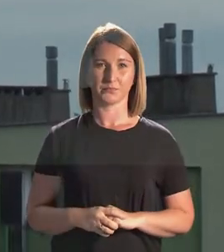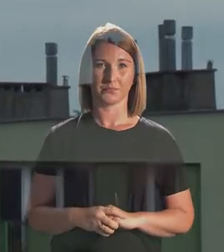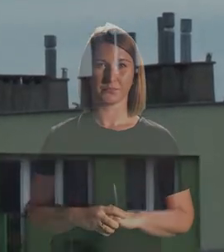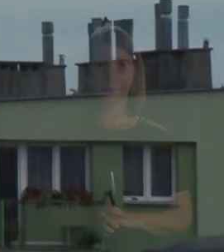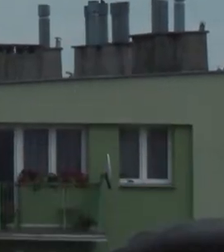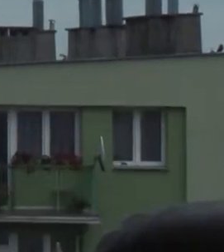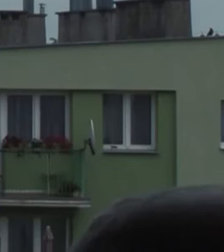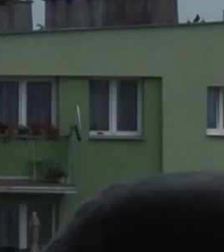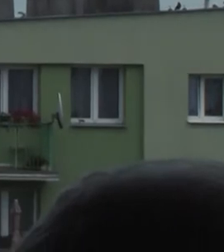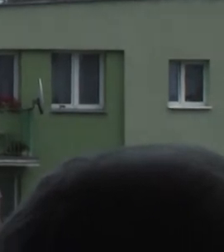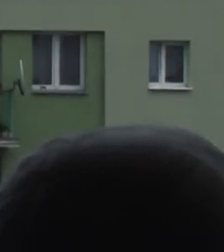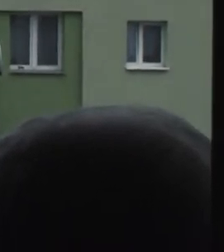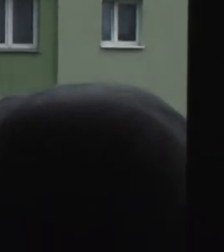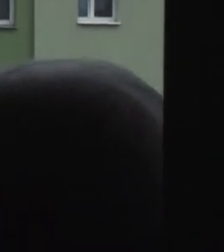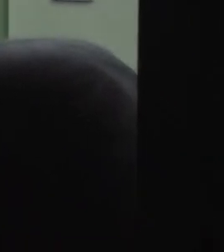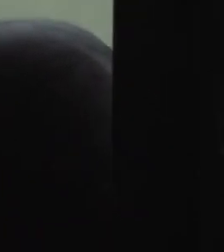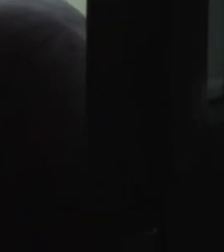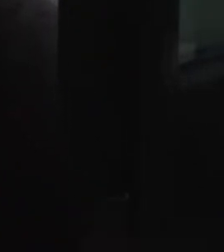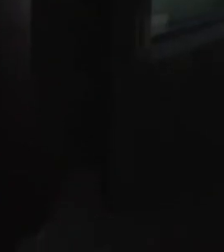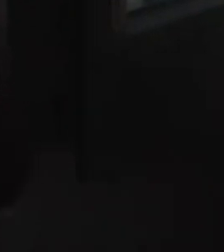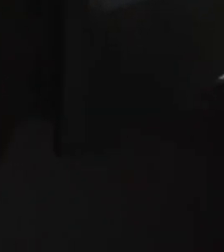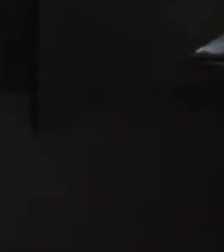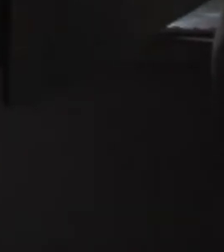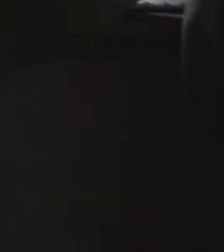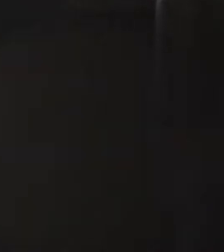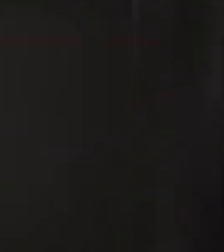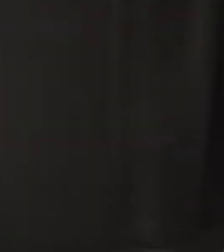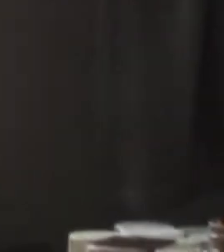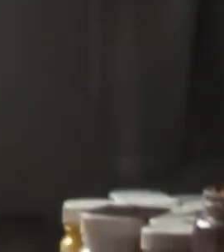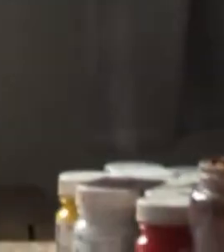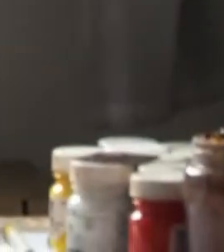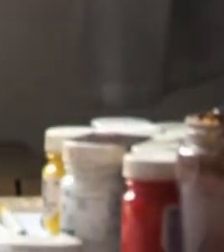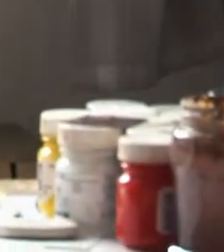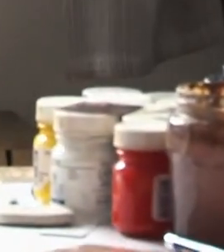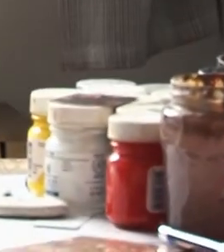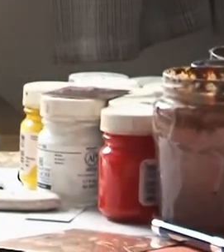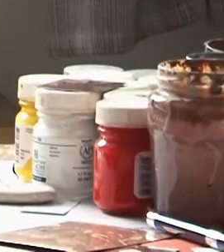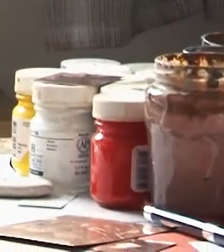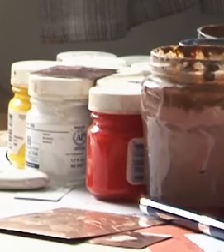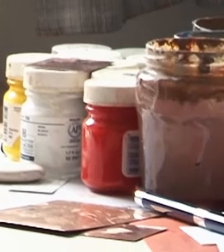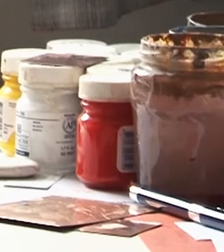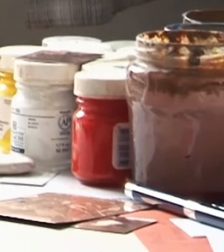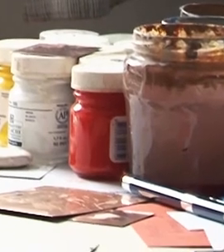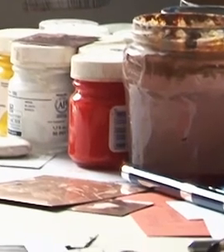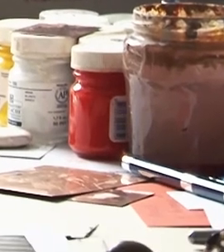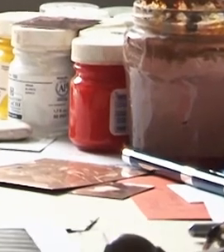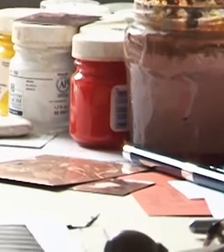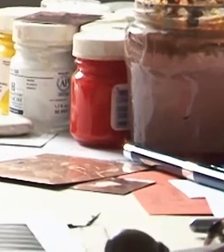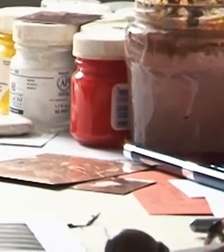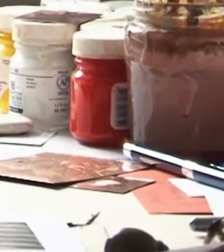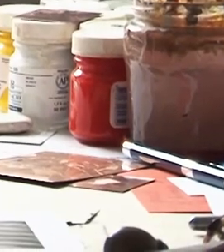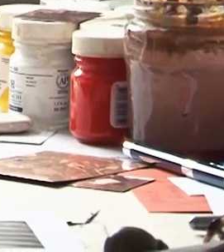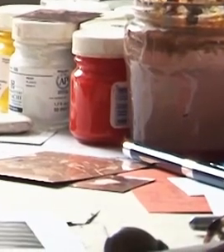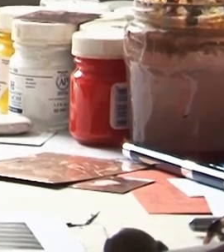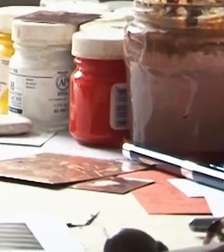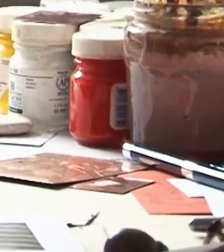Alfreda Aszkiełowicza, miniatura graficzna, stanowi istotną formę wypowiedzi artystycznej. Artysta wykonał ponad 120 małych form graficznych